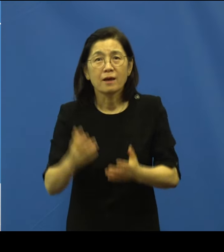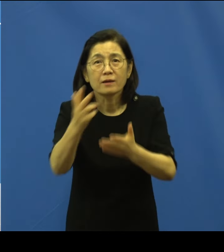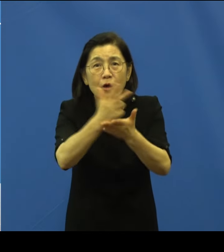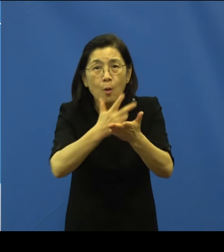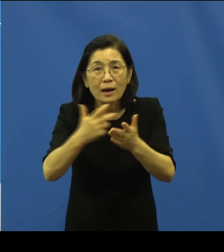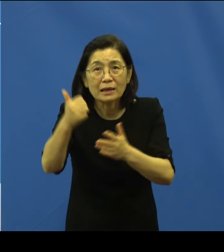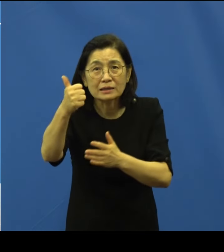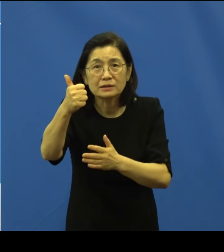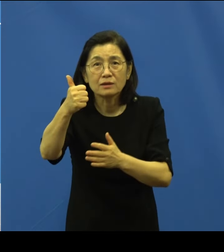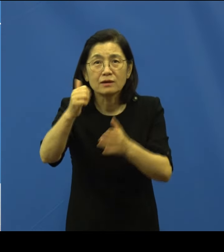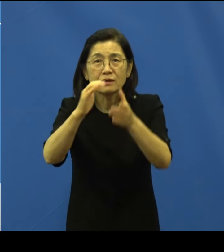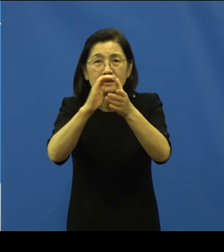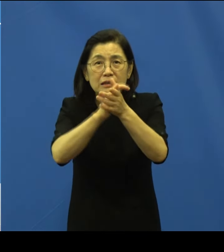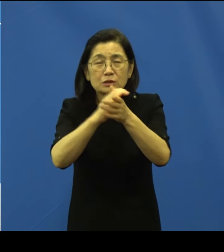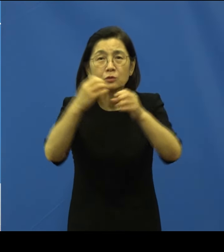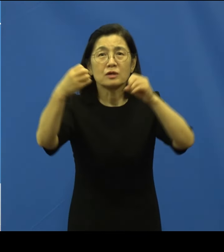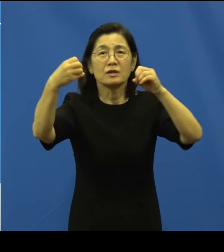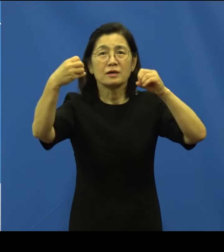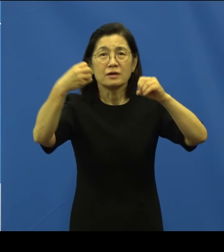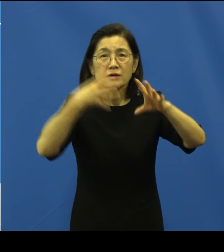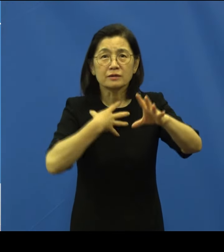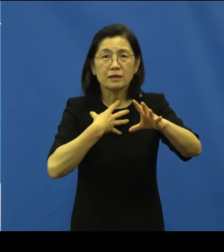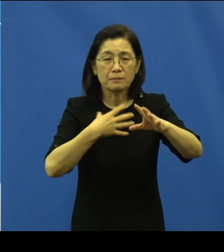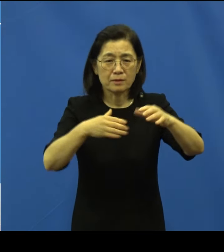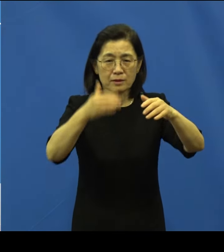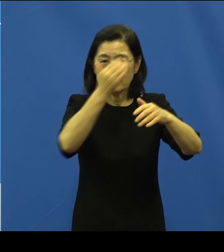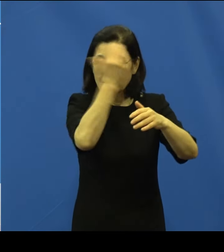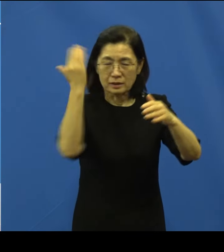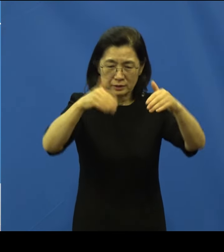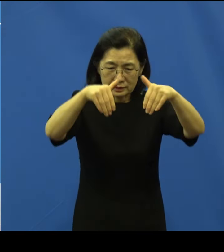여호와께서 그 청년의 눈을 여심해